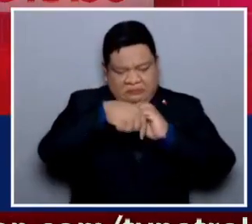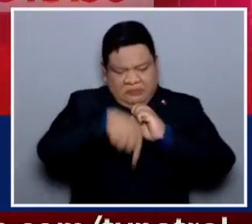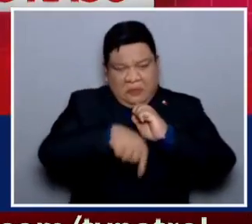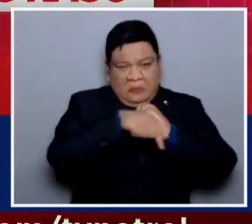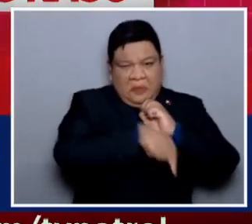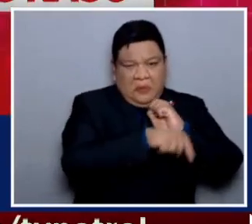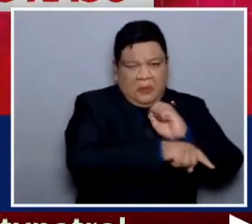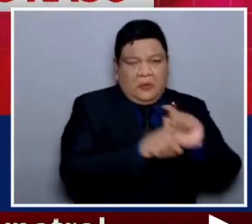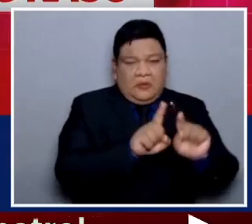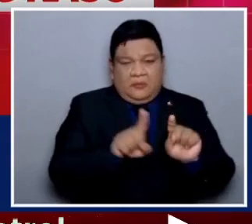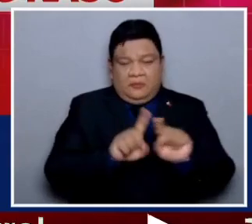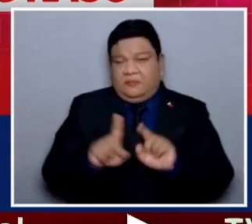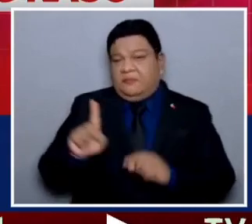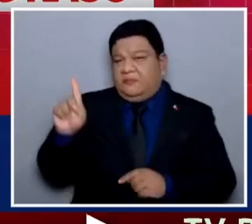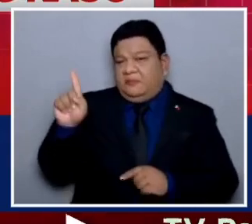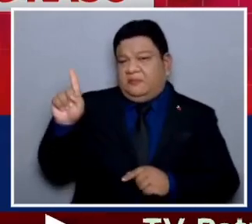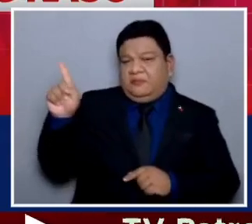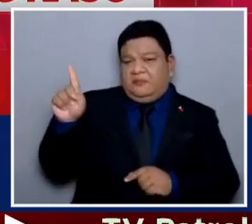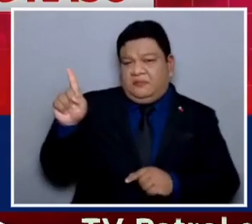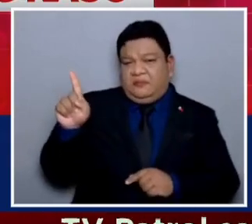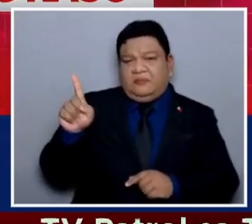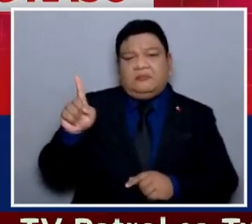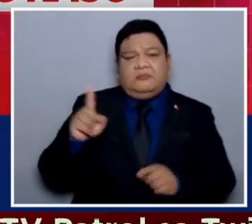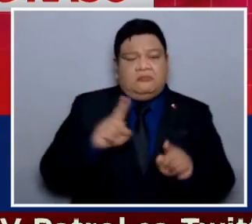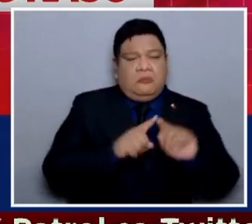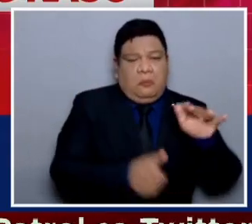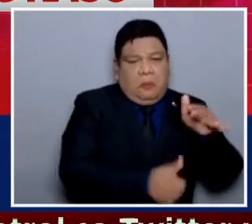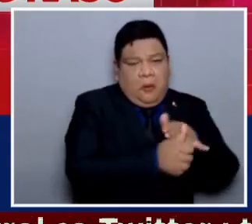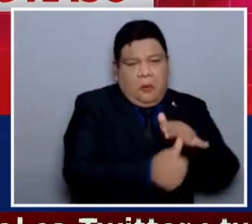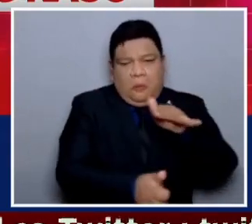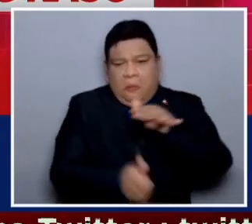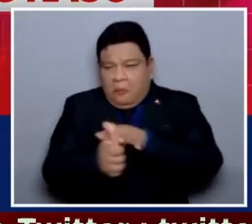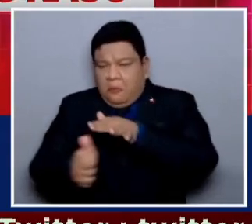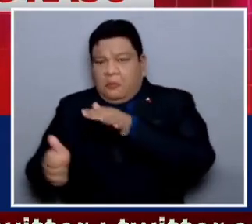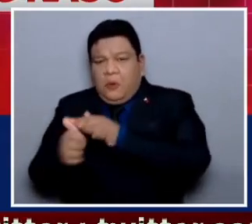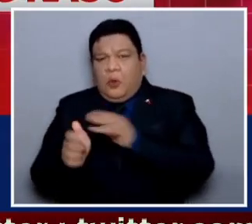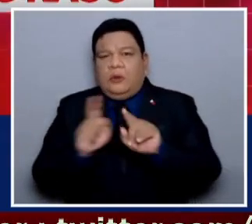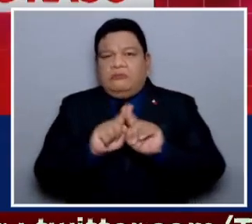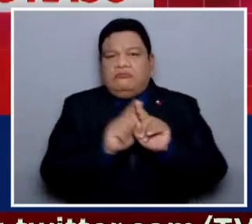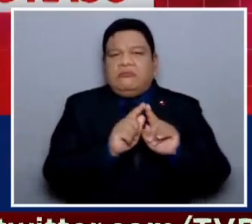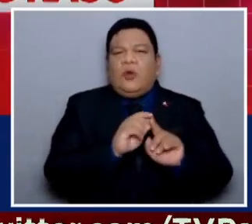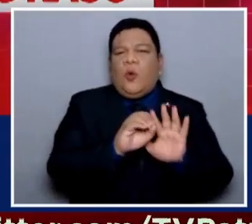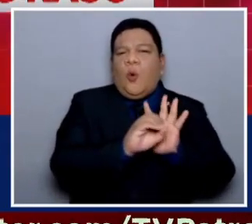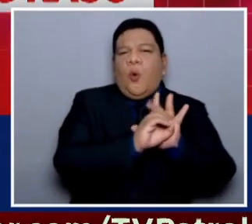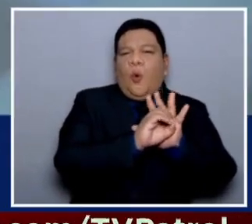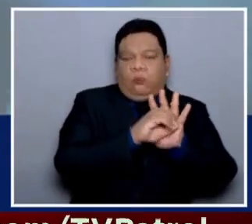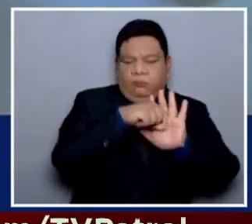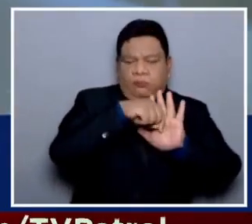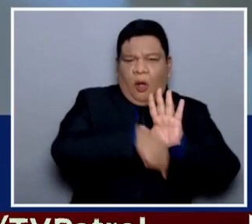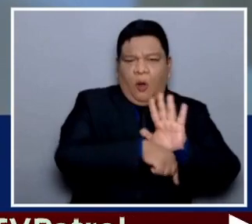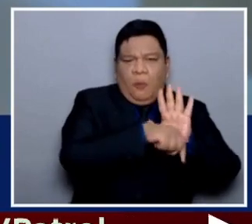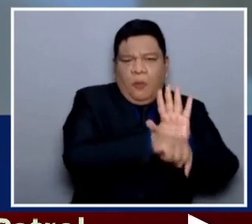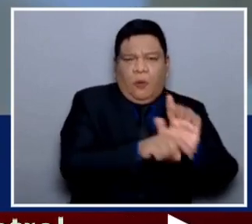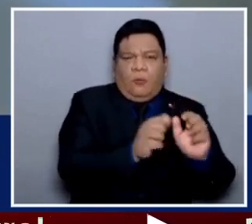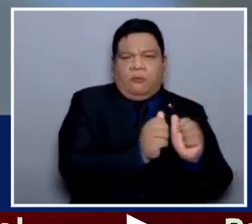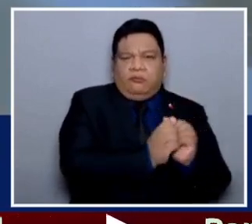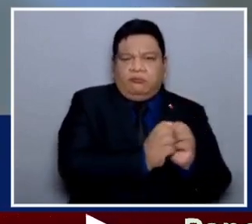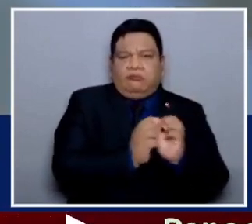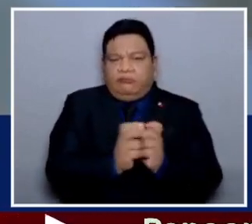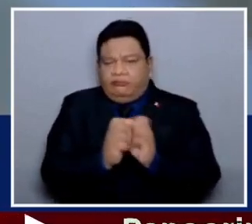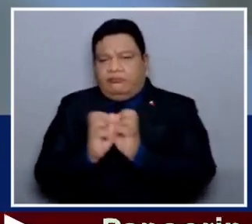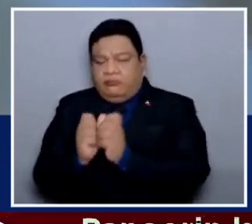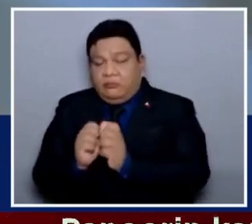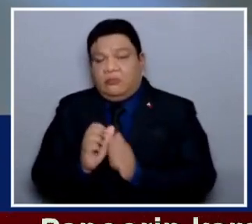sa BA.5, 20 BA.2.12.1 at 7 BA.4. Sa kabuuan,